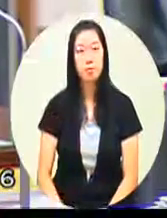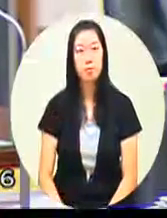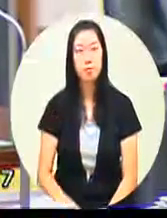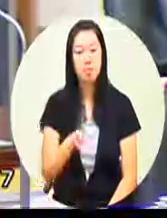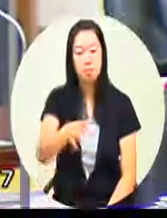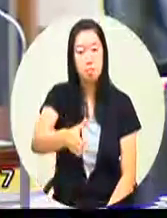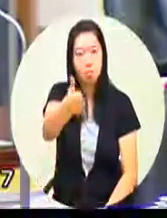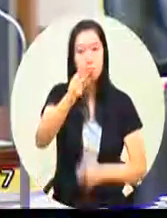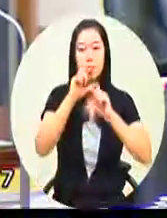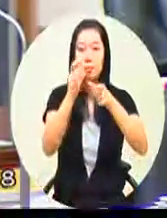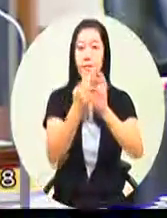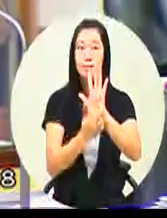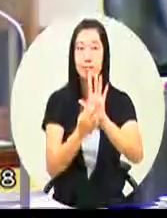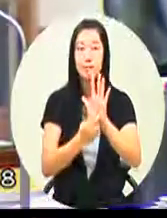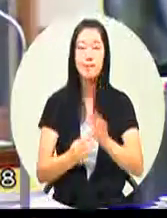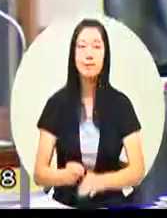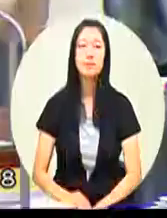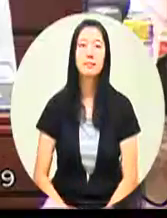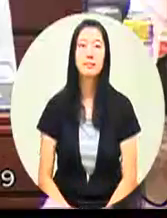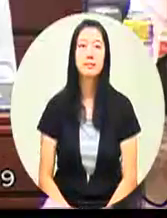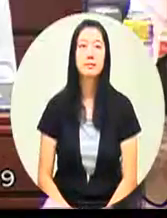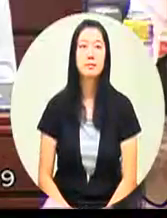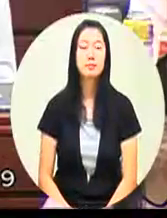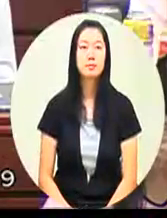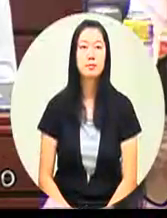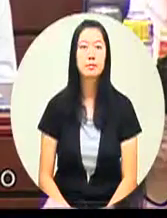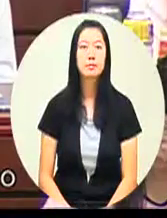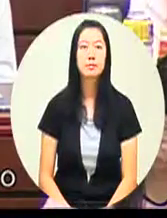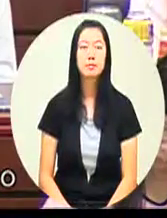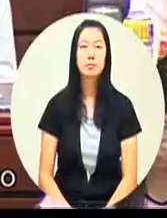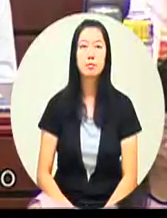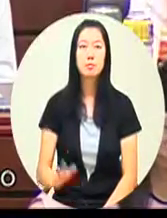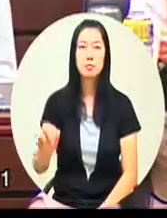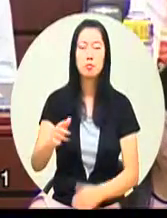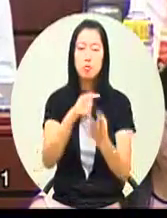长先回答一下？ 好，那关于如何去减量哦，我